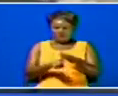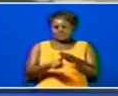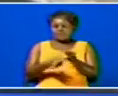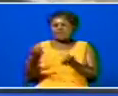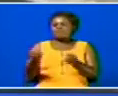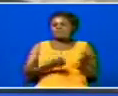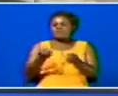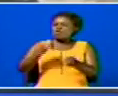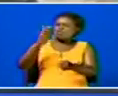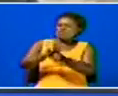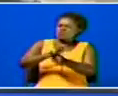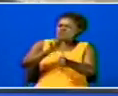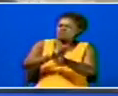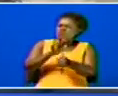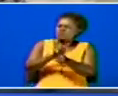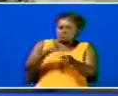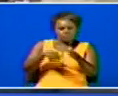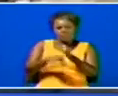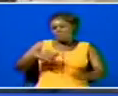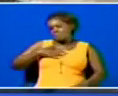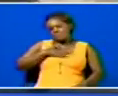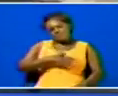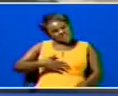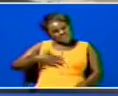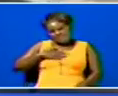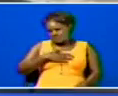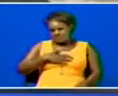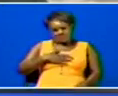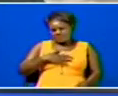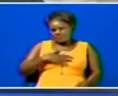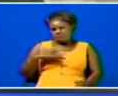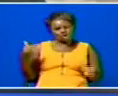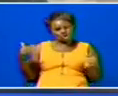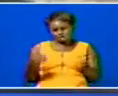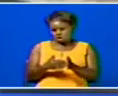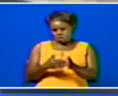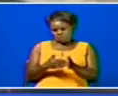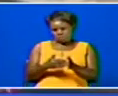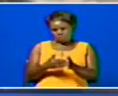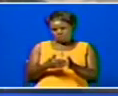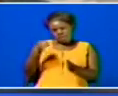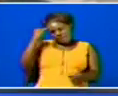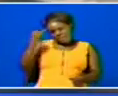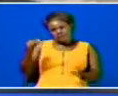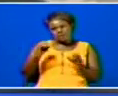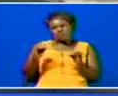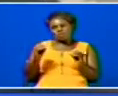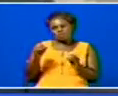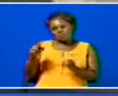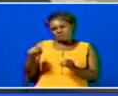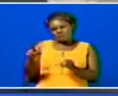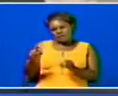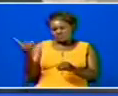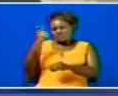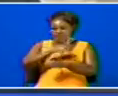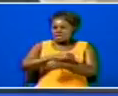ambazo zimejaa, tafadhalini wenzangu, tuache kuimagine kwamba siku yako